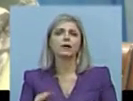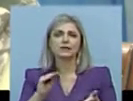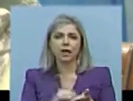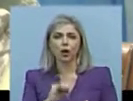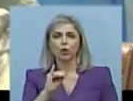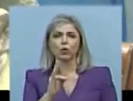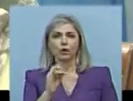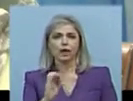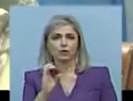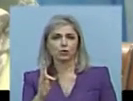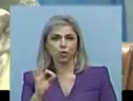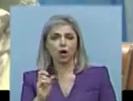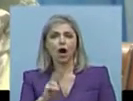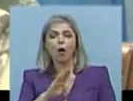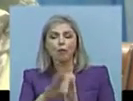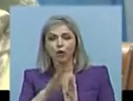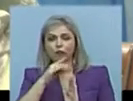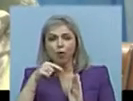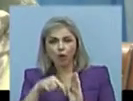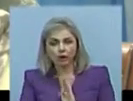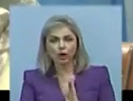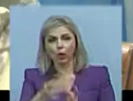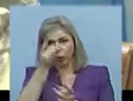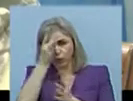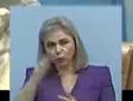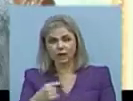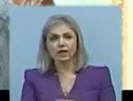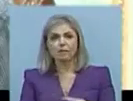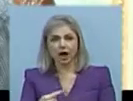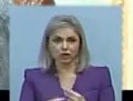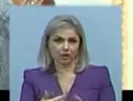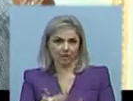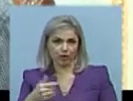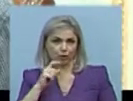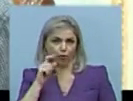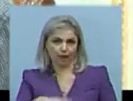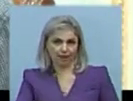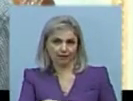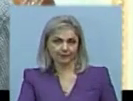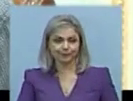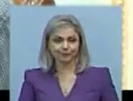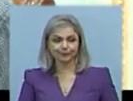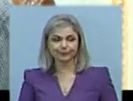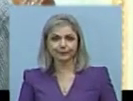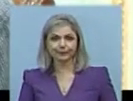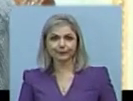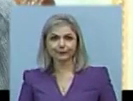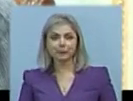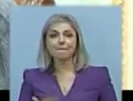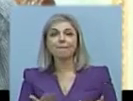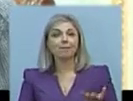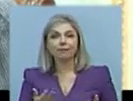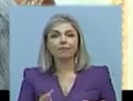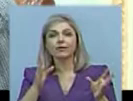як об'єкт підводної культурної спадщини ЮНЕСКО від України. Якщо ми зможемо корабль зберегти